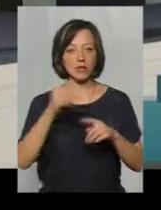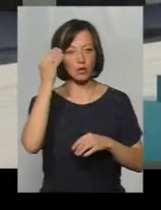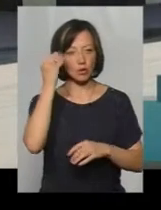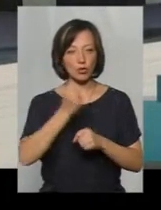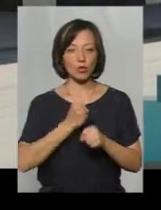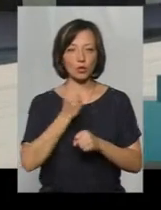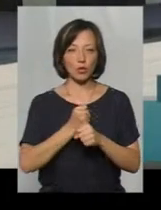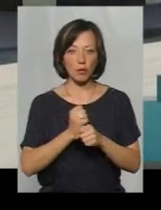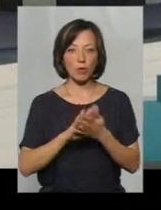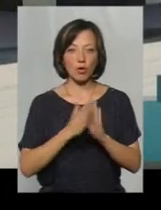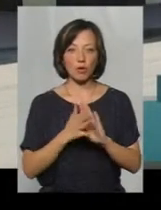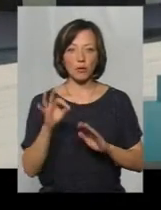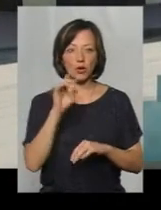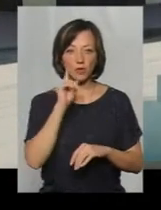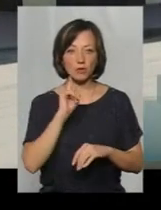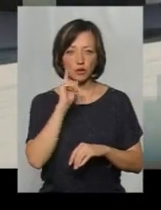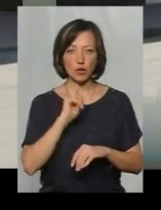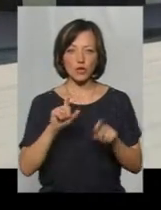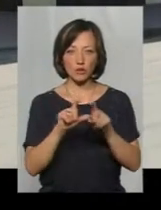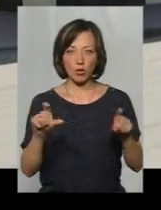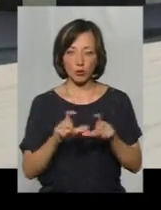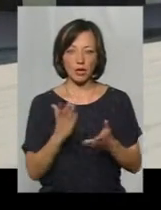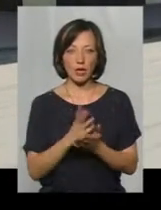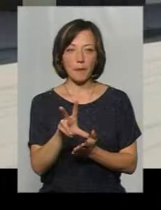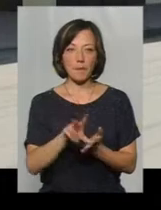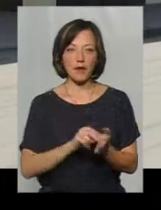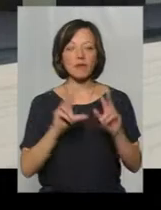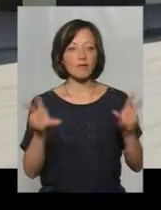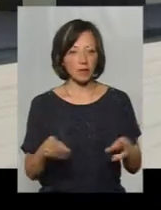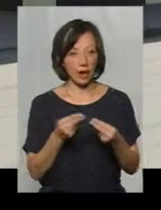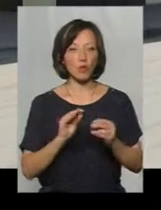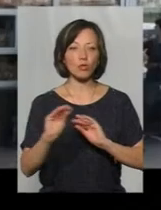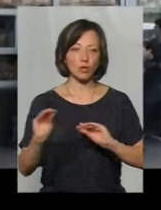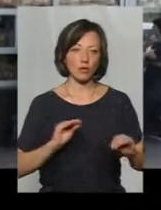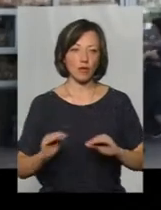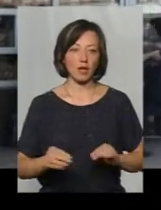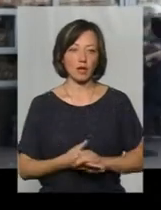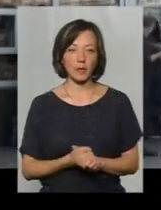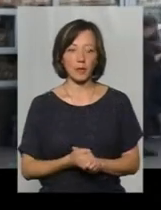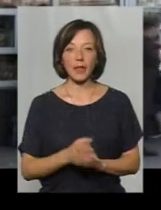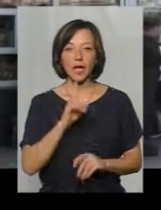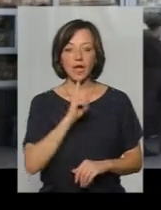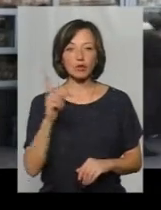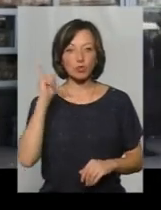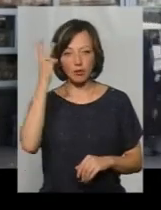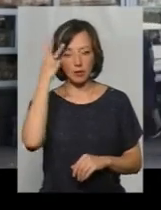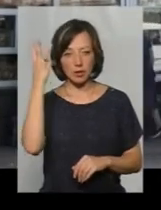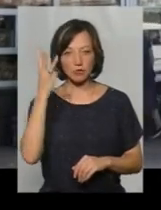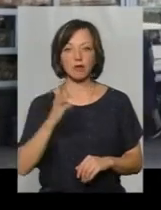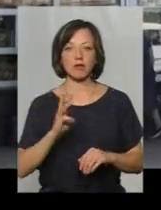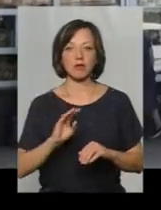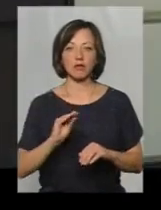розробників, положення про тимчасові споруди є прикладом вдалого облаштування. Нагадаю, рік тому у Хмельницькому